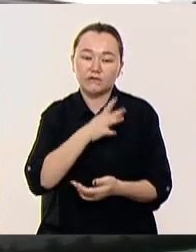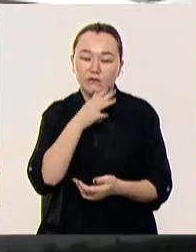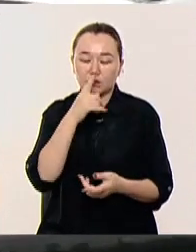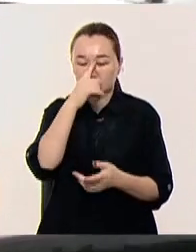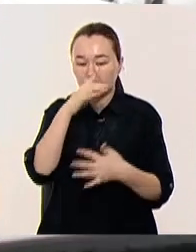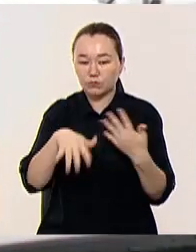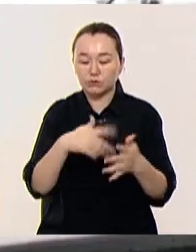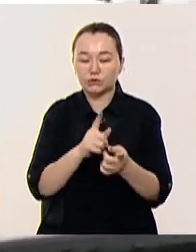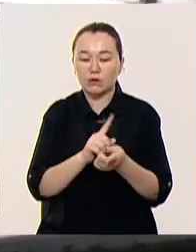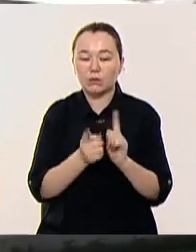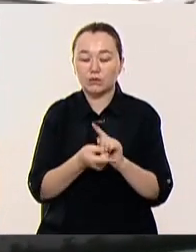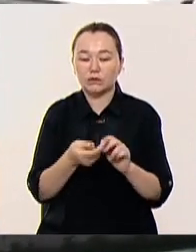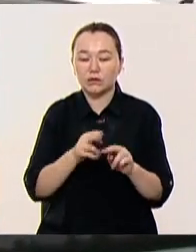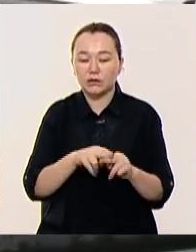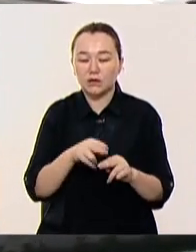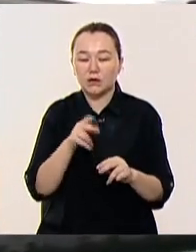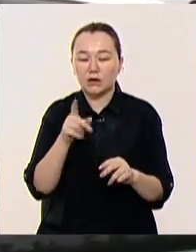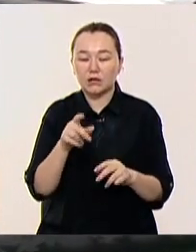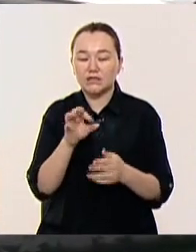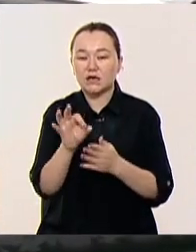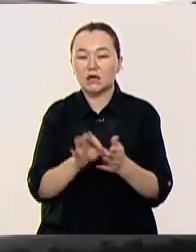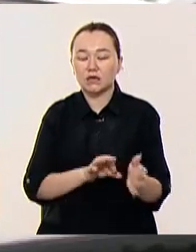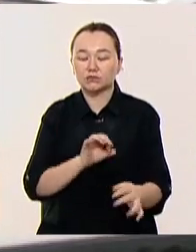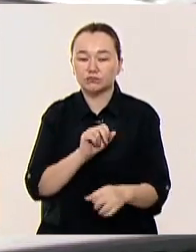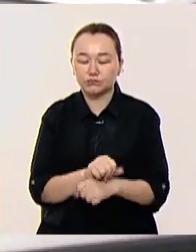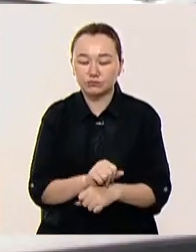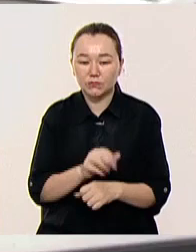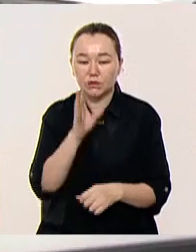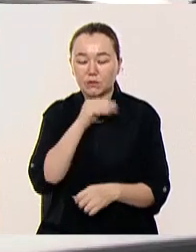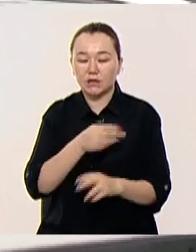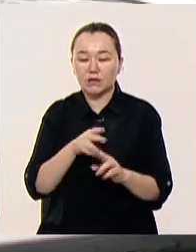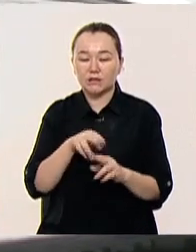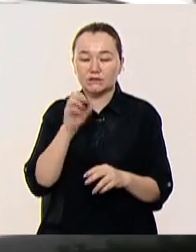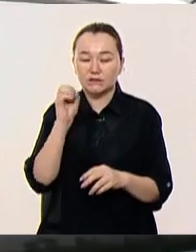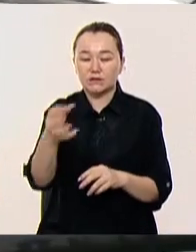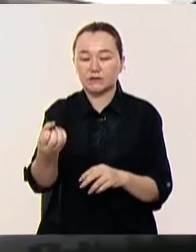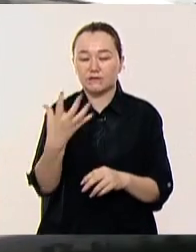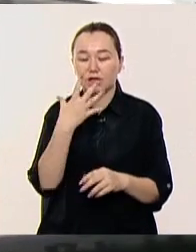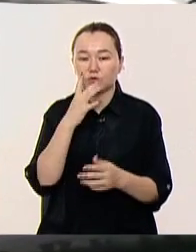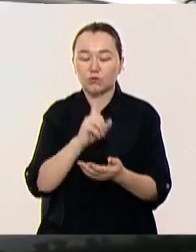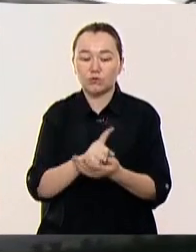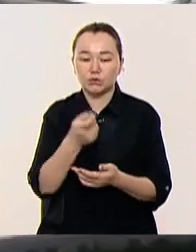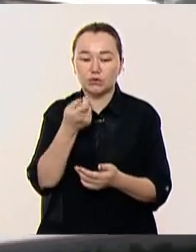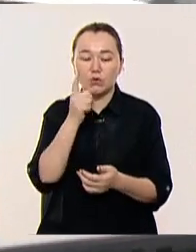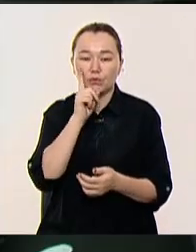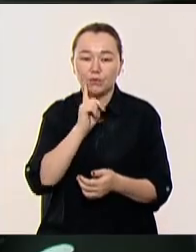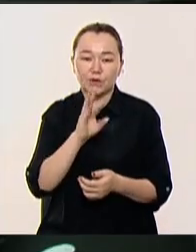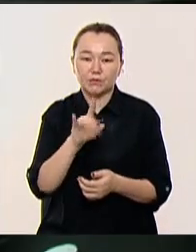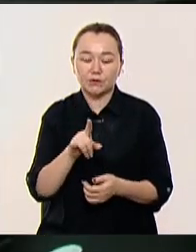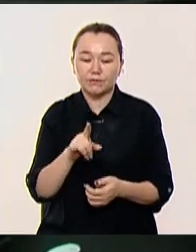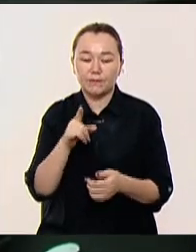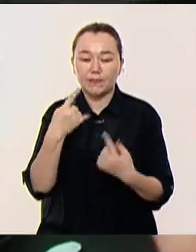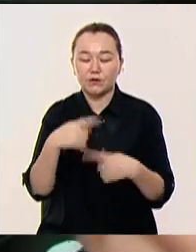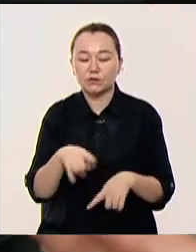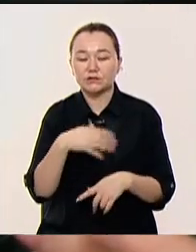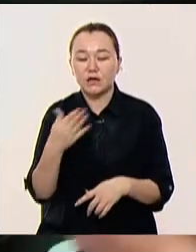запутываешься, наоборот, что этот. И может резко затормозишь из-за этого. И цвета отражались бы хотя бы немножко. Может, удобнее было бы еще. С одной